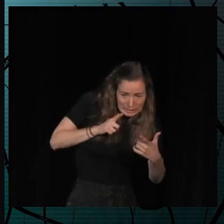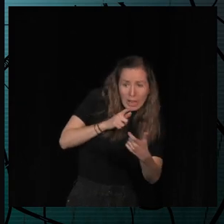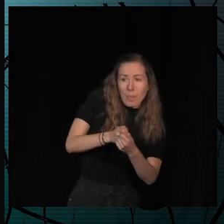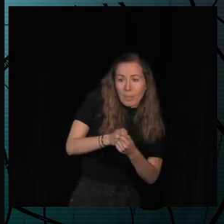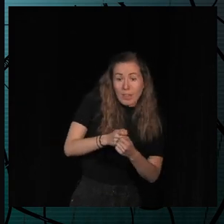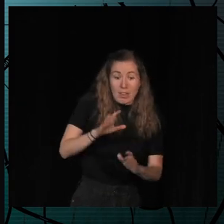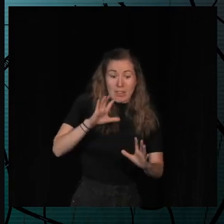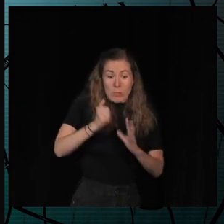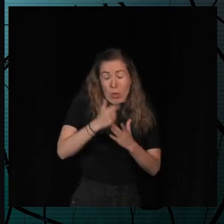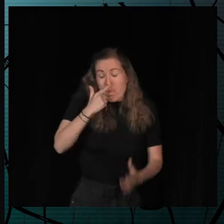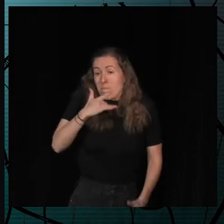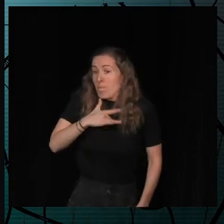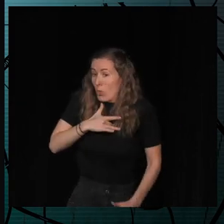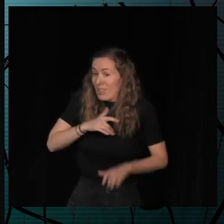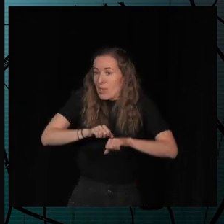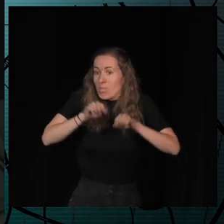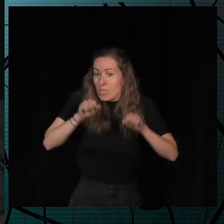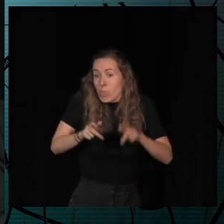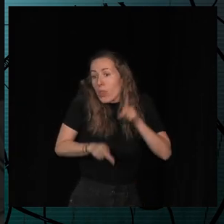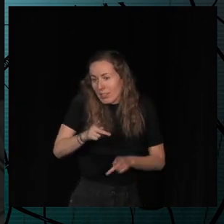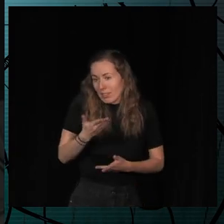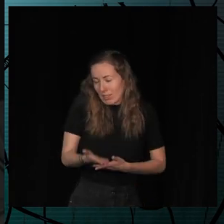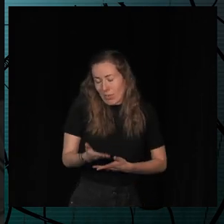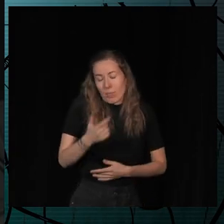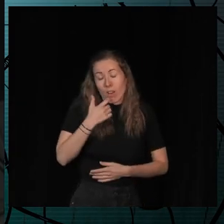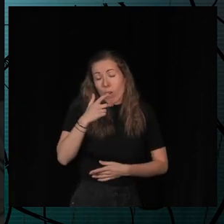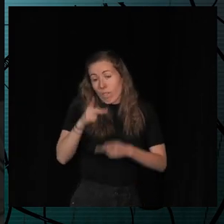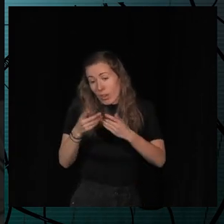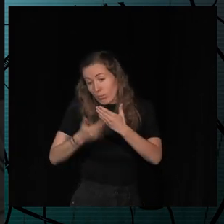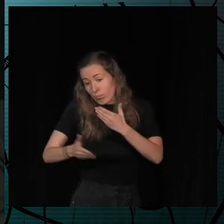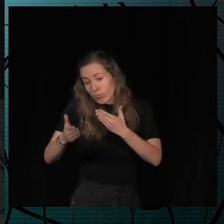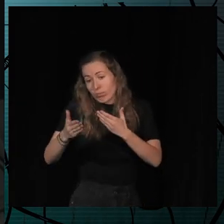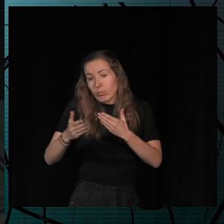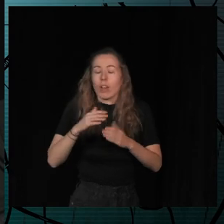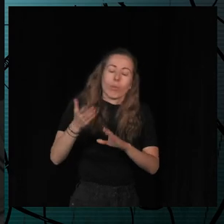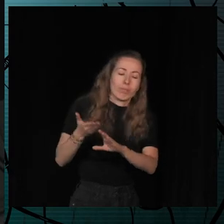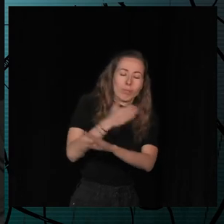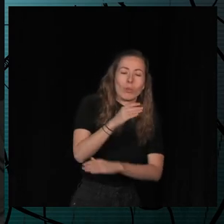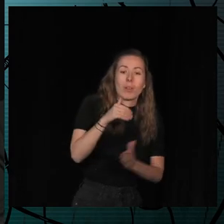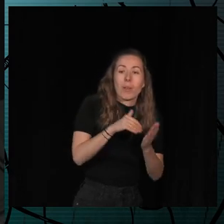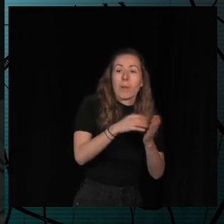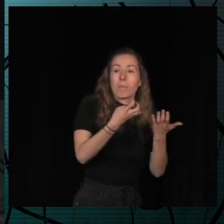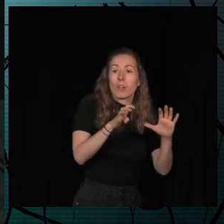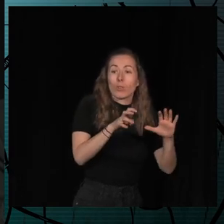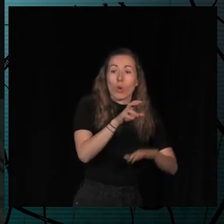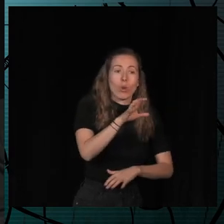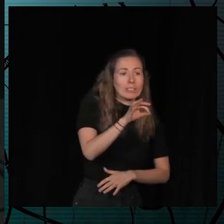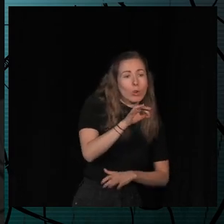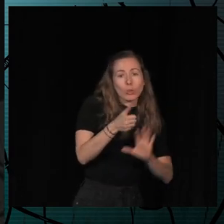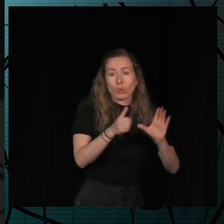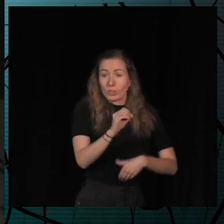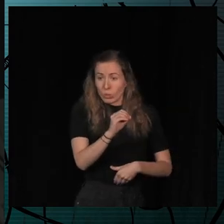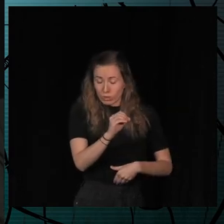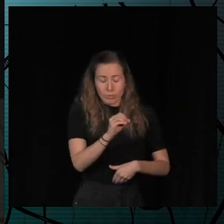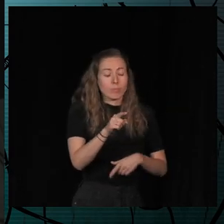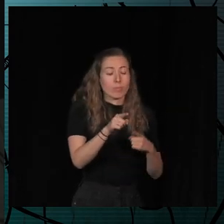hypothèses à cet effet Flin alors qui marcherait maintenant mais qui marchera pas dans les années 50 1950 et 60 il là il était